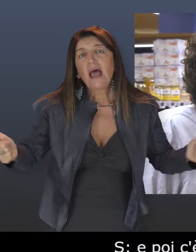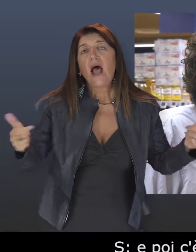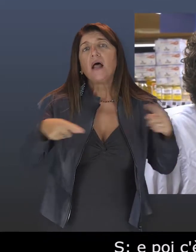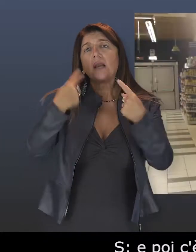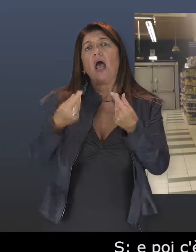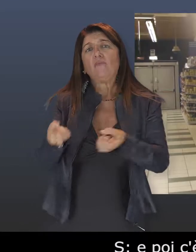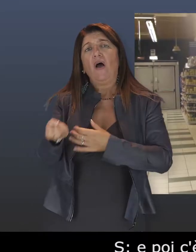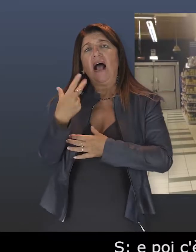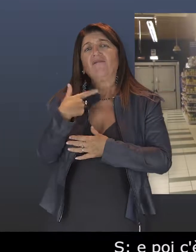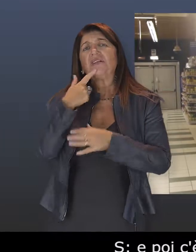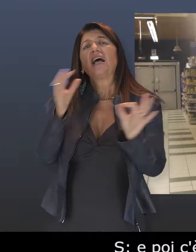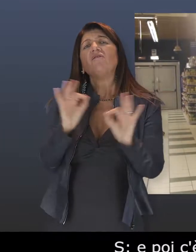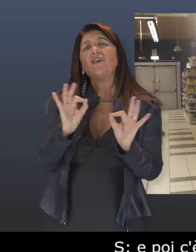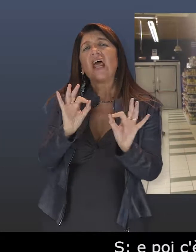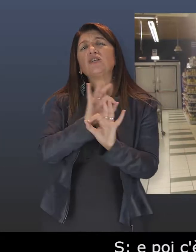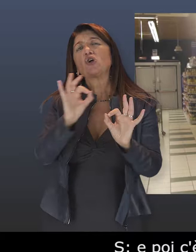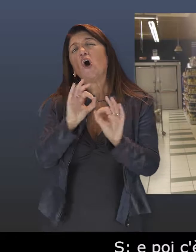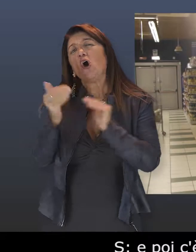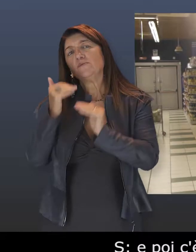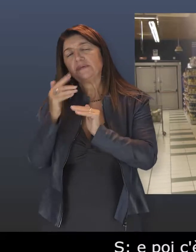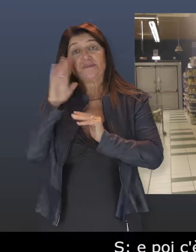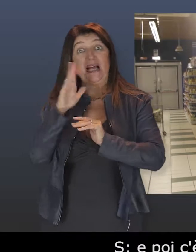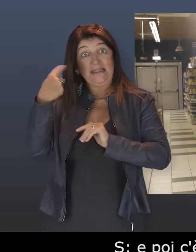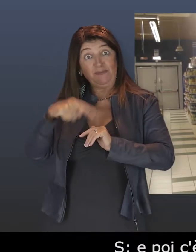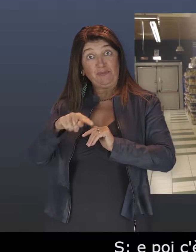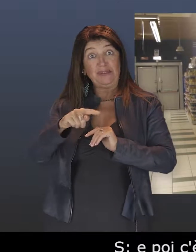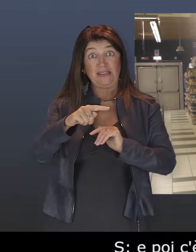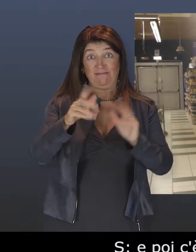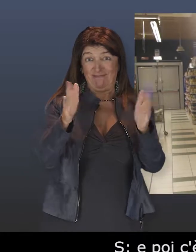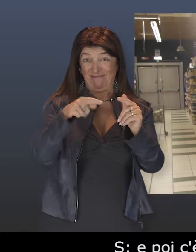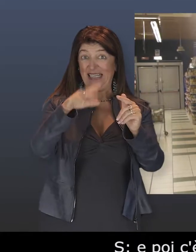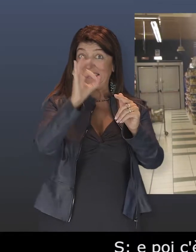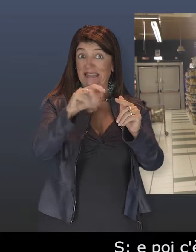freschezza. Queste, con lo zero, sono biologiche, per esempio.